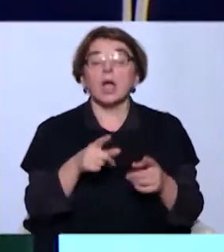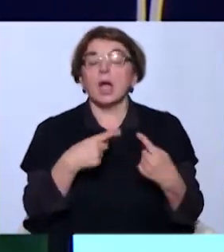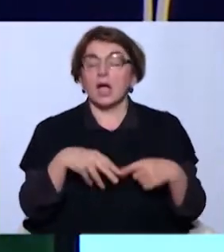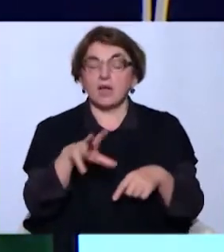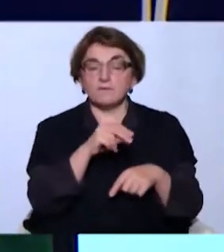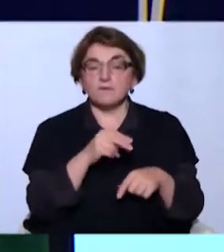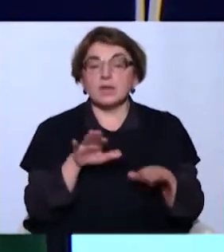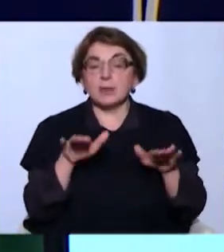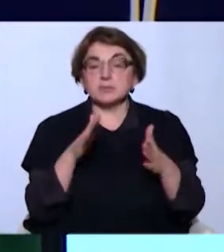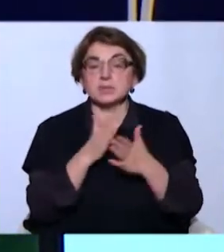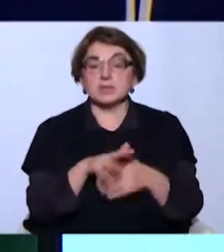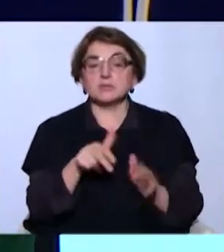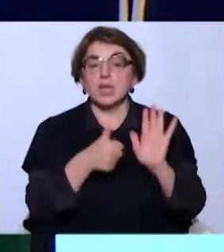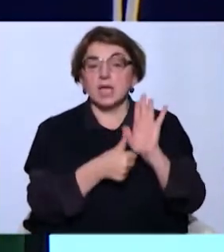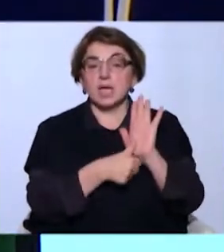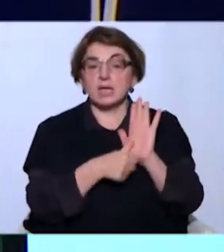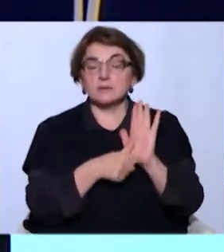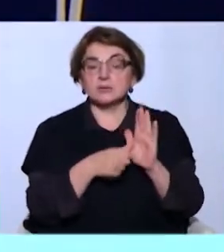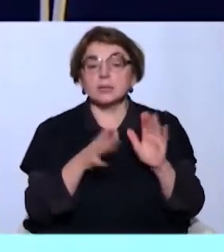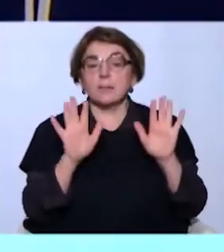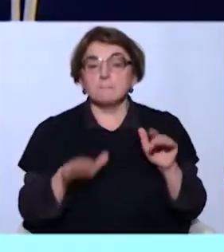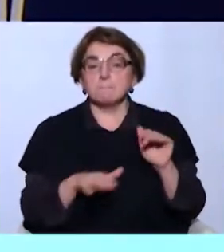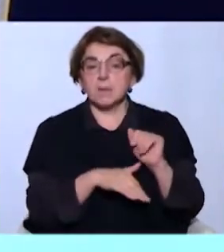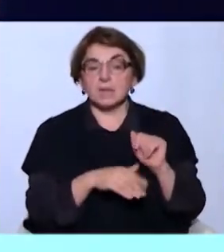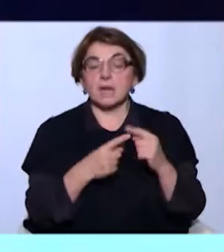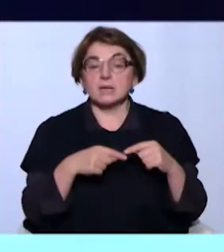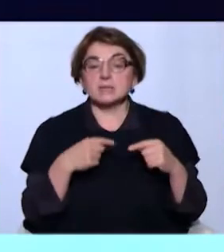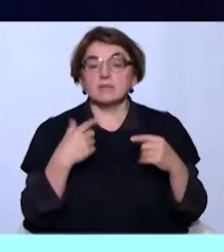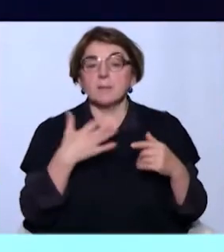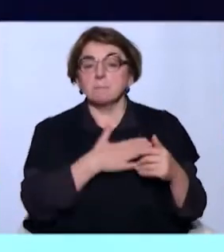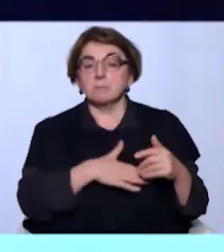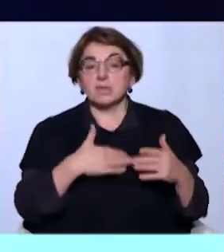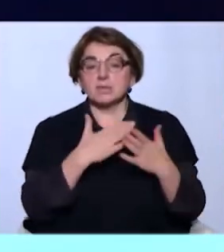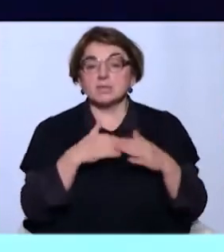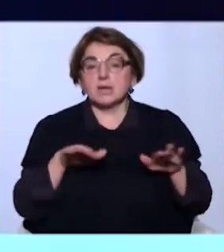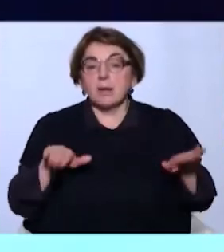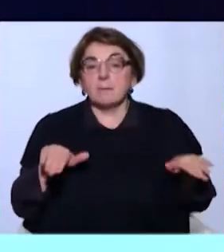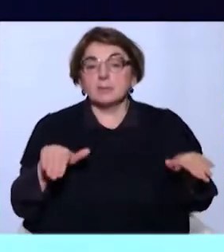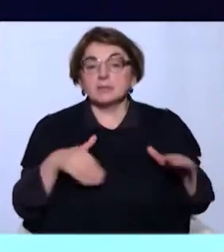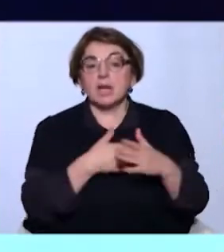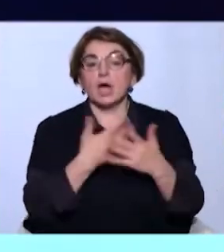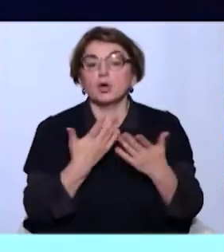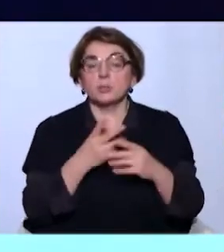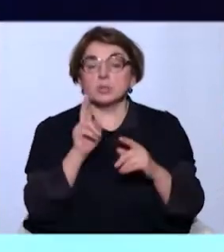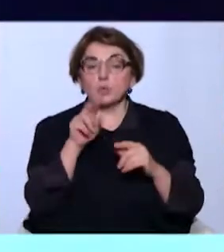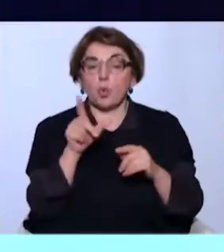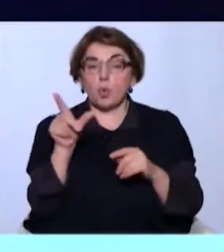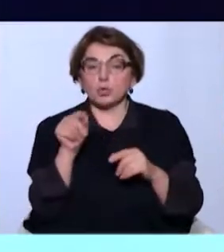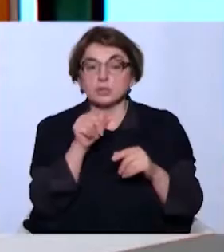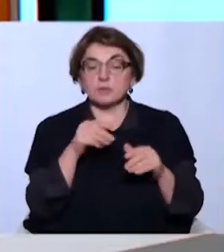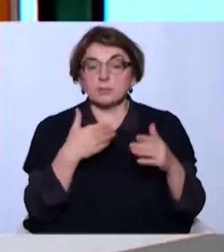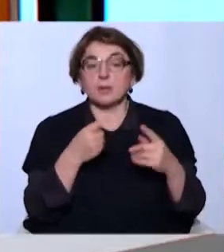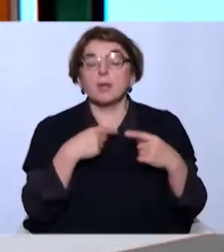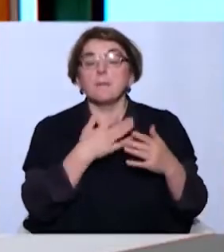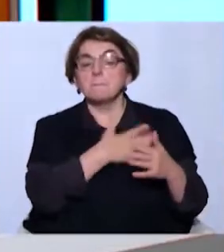ფეხი აქვს. გარდა ამისა, მკერდზე მიმაგრებული არის ფრთები, წერებს ორი წყვილი ფრთა აქვს. ამის შემდეგ,